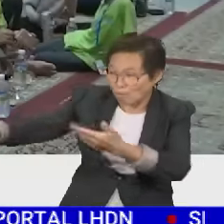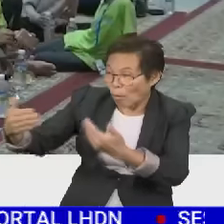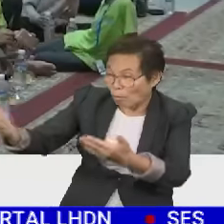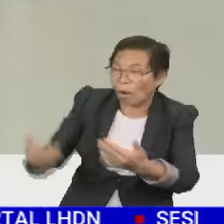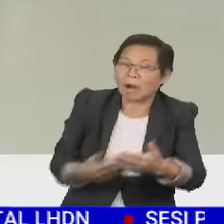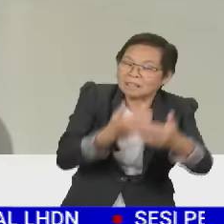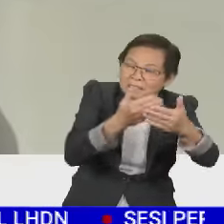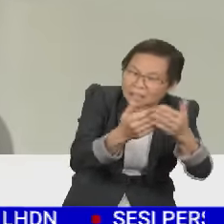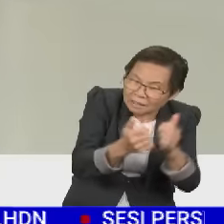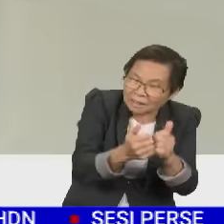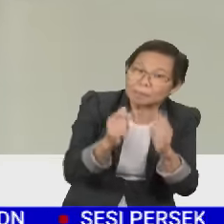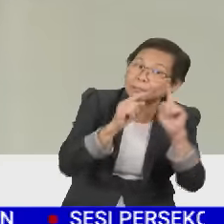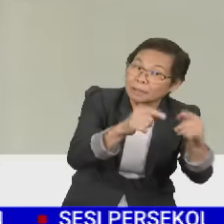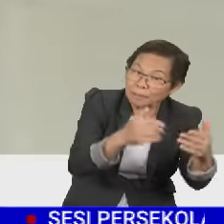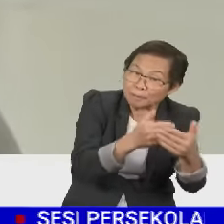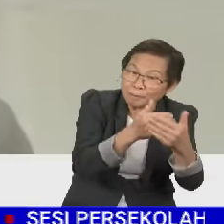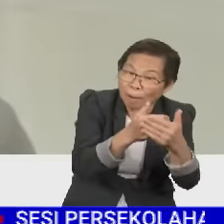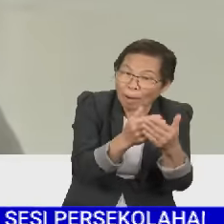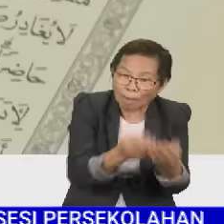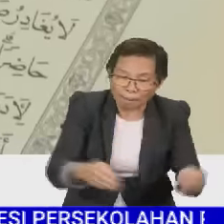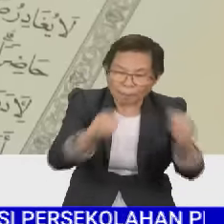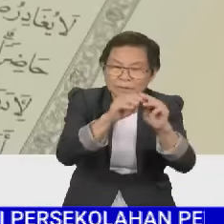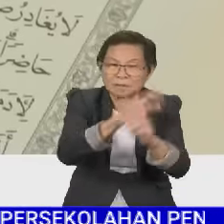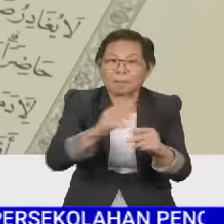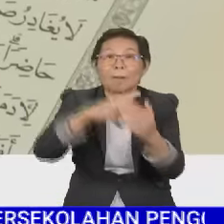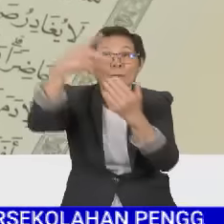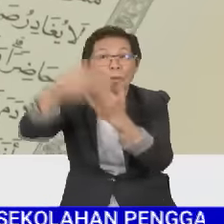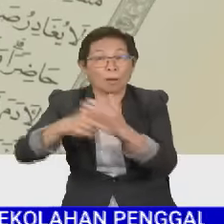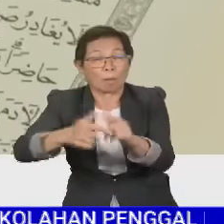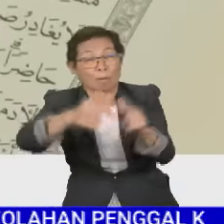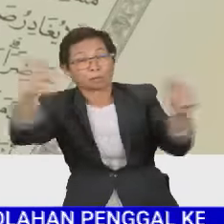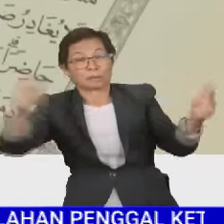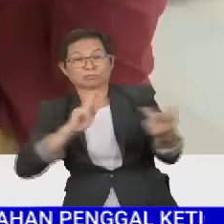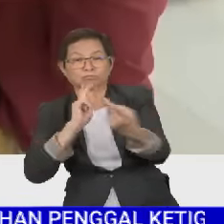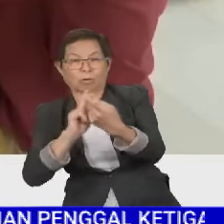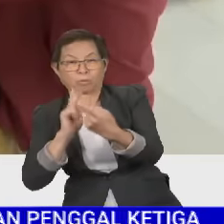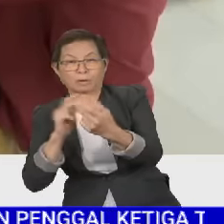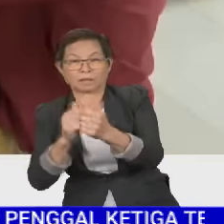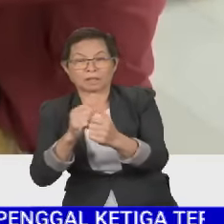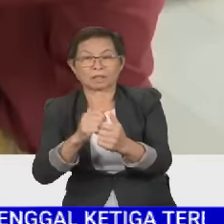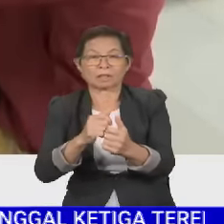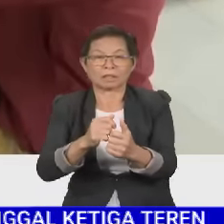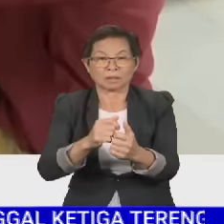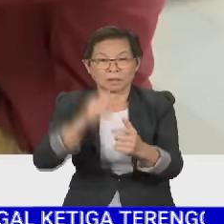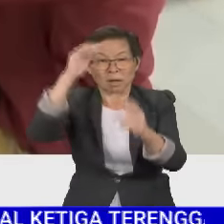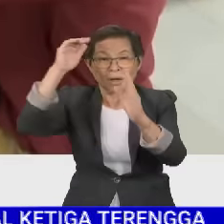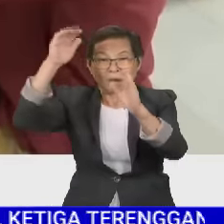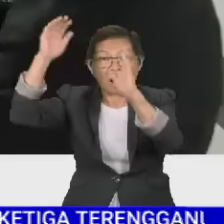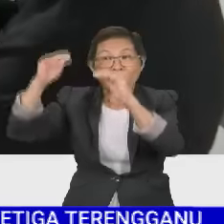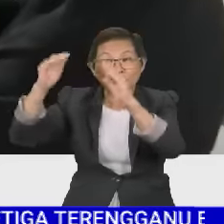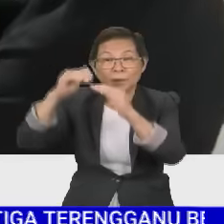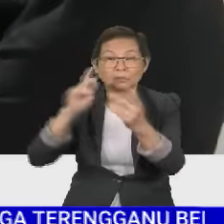kepada masjid dalam bentuk satu program yang besar yang mana sesuai dengan inspirasi dan